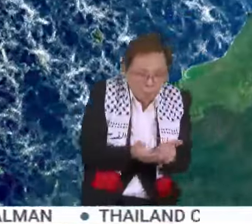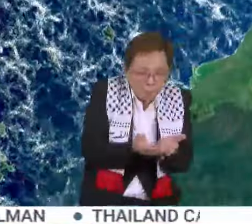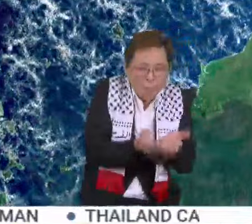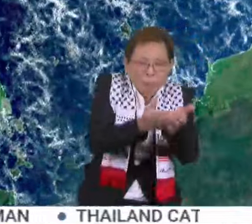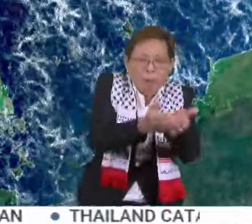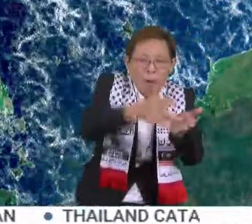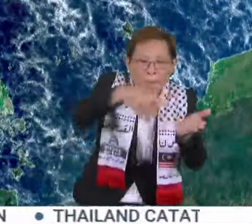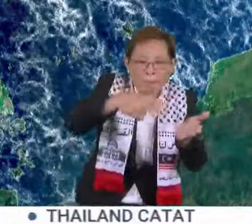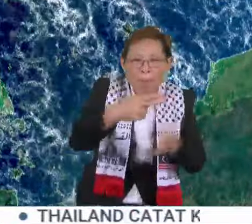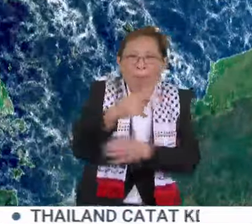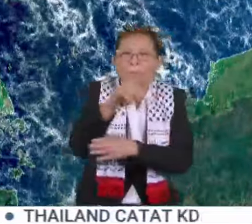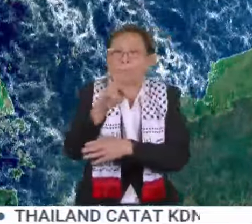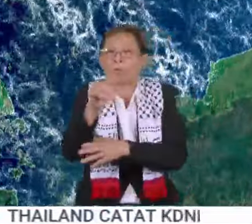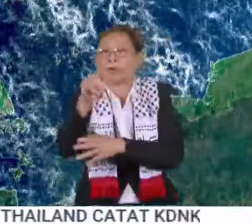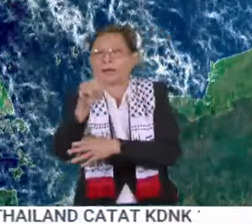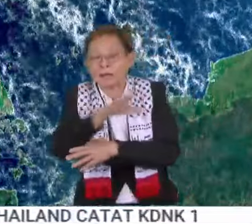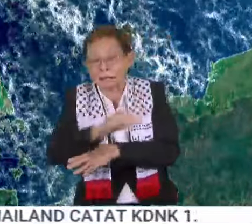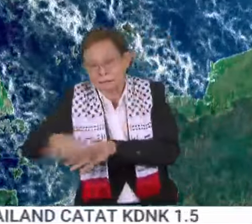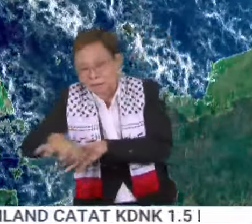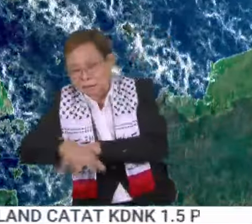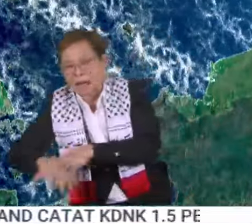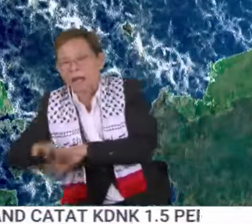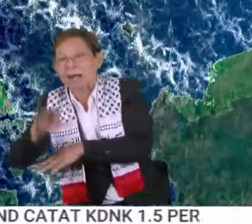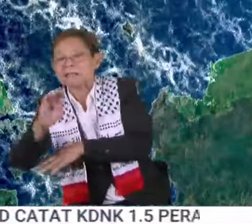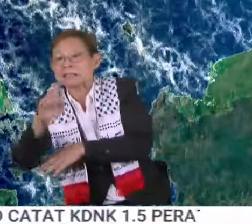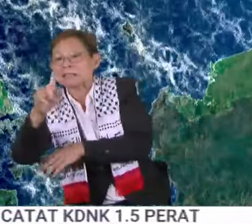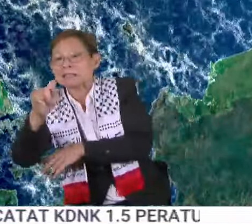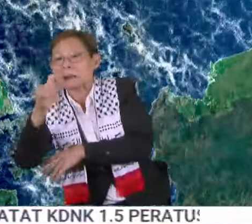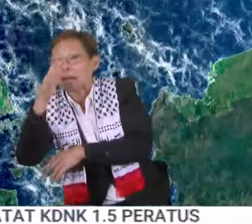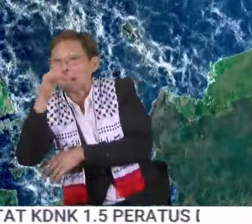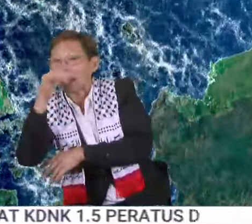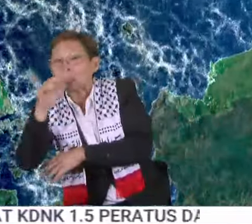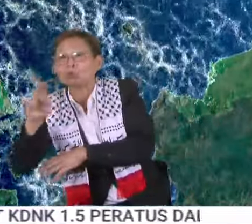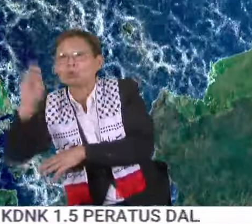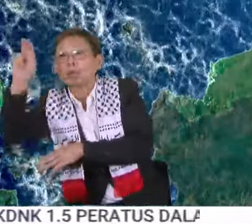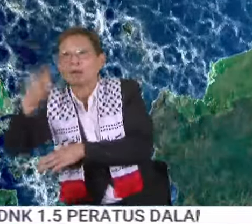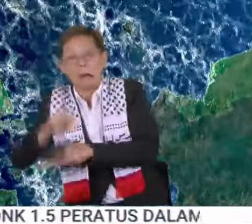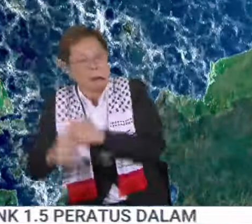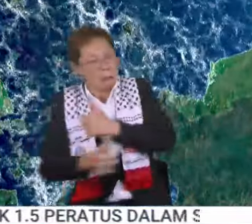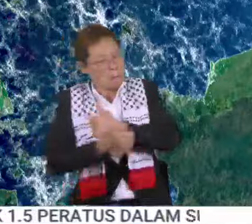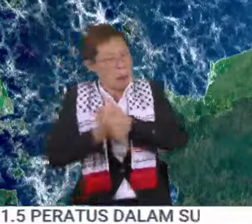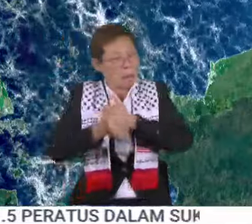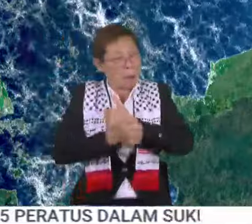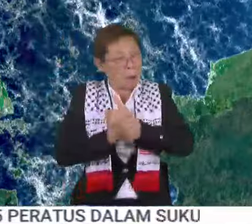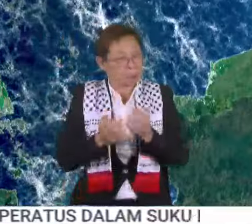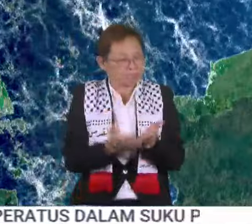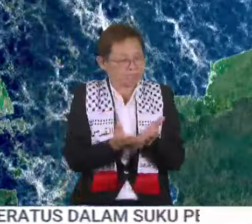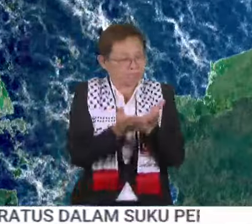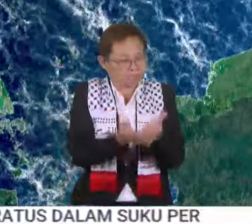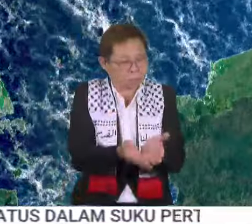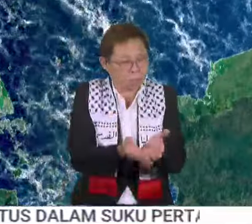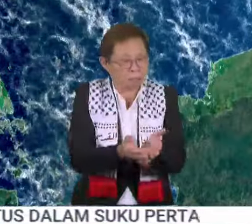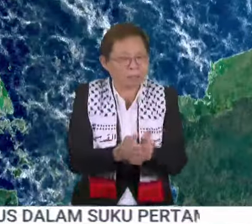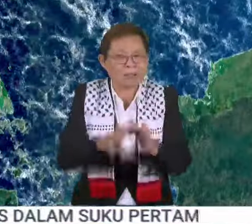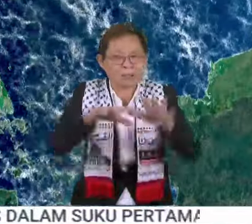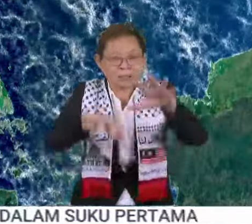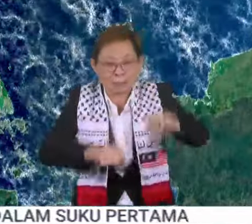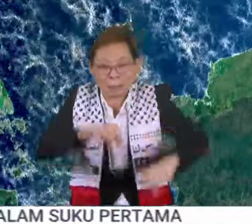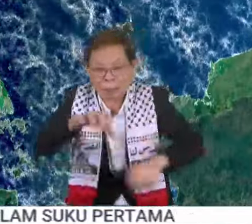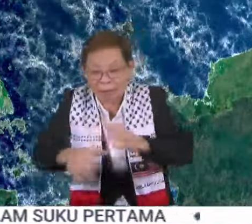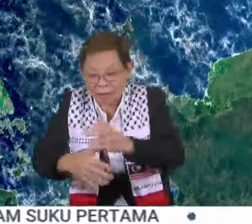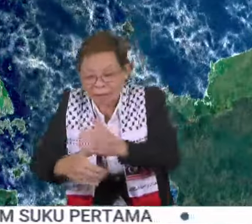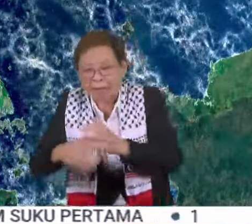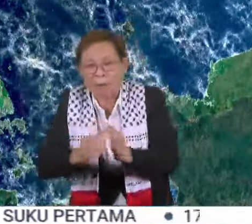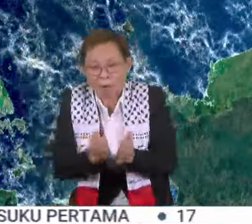Phuket dan juga di sekitar Selat Melaka Utara. Keadaan ini adalah berbahaya untuk sebarang aktiviti perkapalan, perikanan,